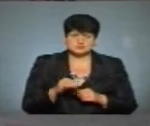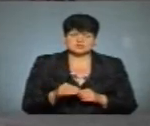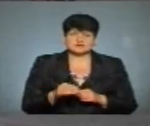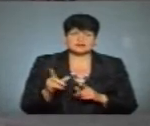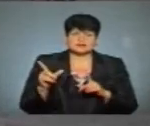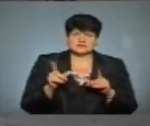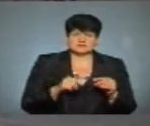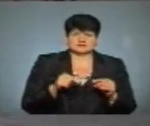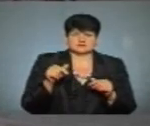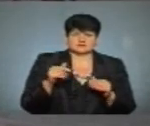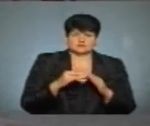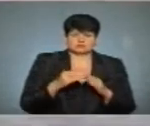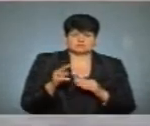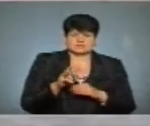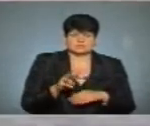їхала 3 години.